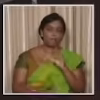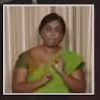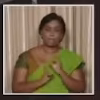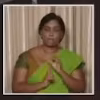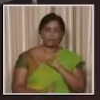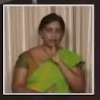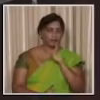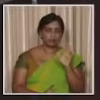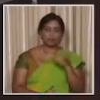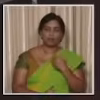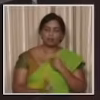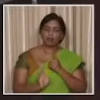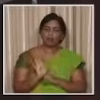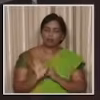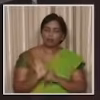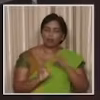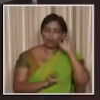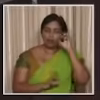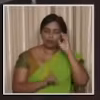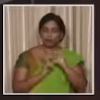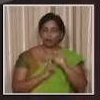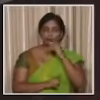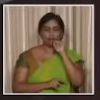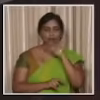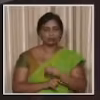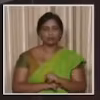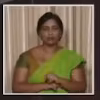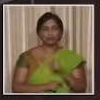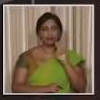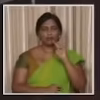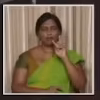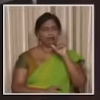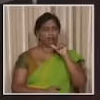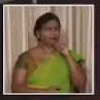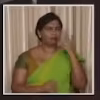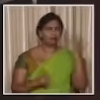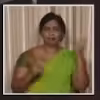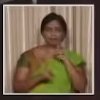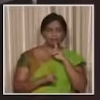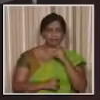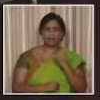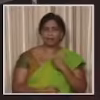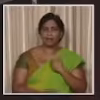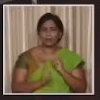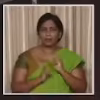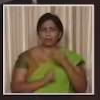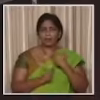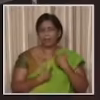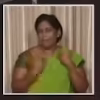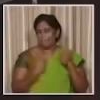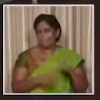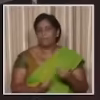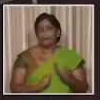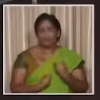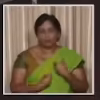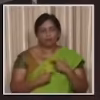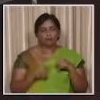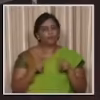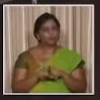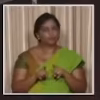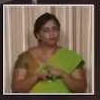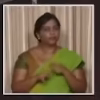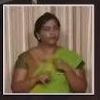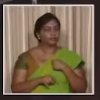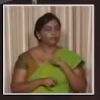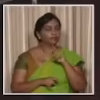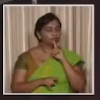දෙයක් නෙවෙයි. මොකද අපි හැමදාම උදේ පාර්ලිමේන්තුවට එනකොට මොකද්ද මේ හතේ එකක් කියලා කියනවා. මේක අපිට මේ පාර්ලිමේන්තුවත් එපා වෙලා තියෙනවා. ඒ නිසා මම